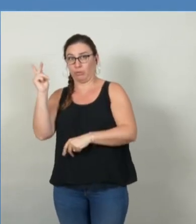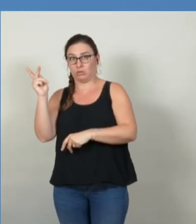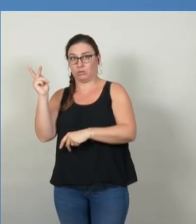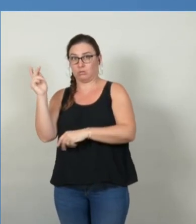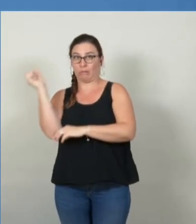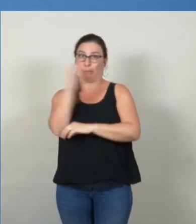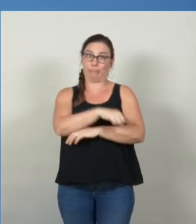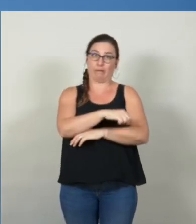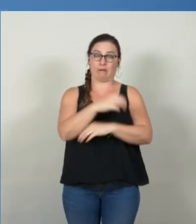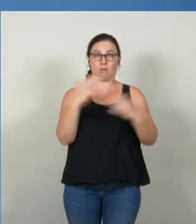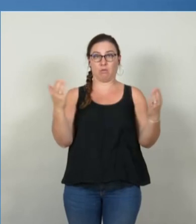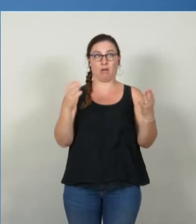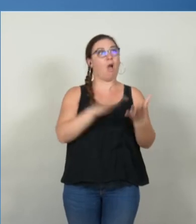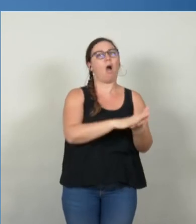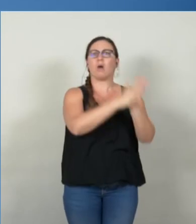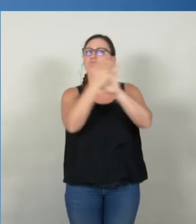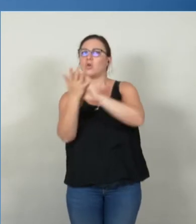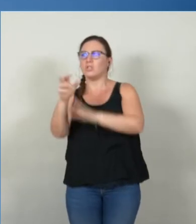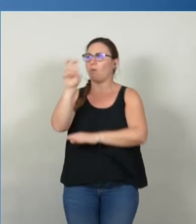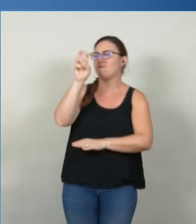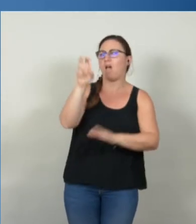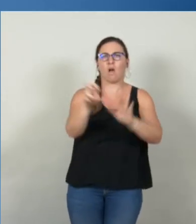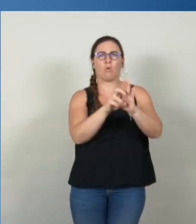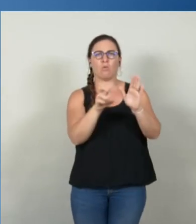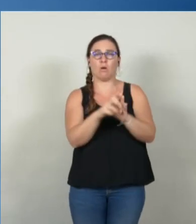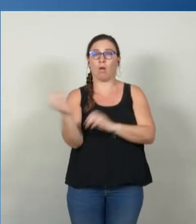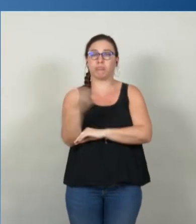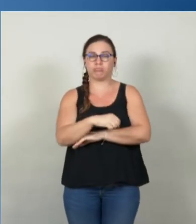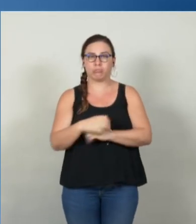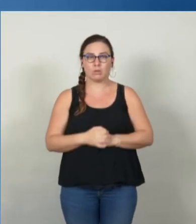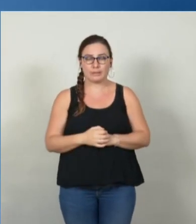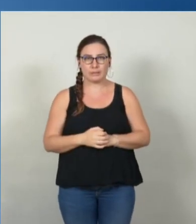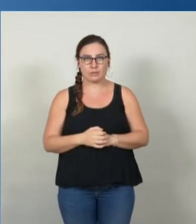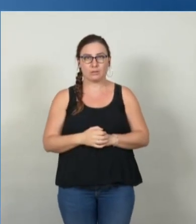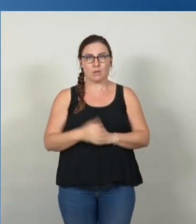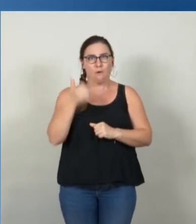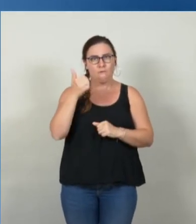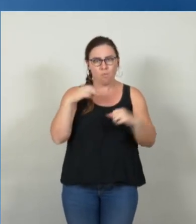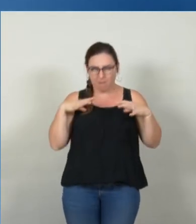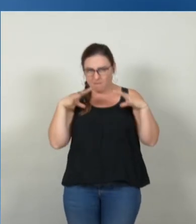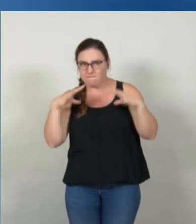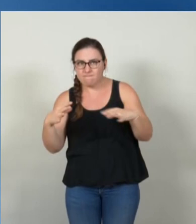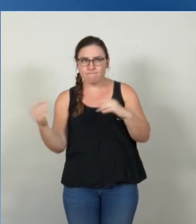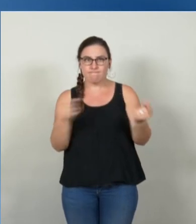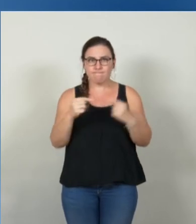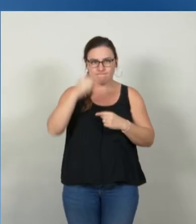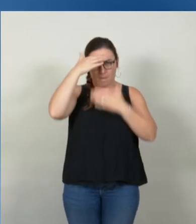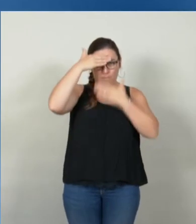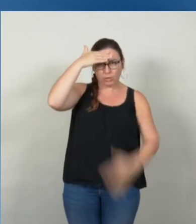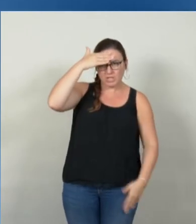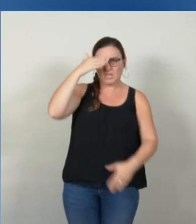l'idée de transition attachée à Grenoble c'est à dire que les débats que vous engagez vous-même burkini